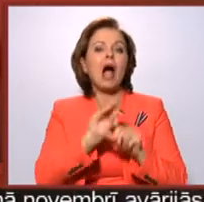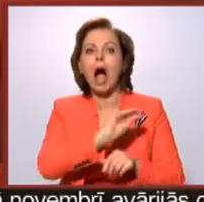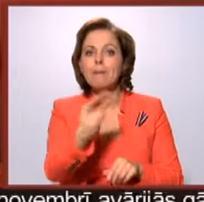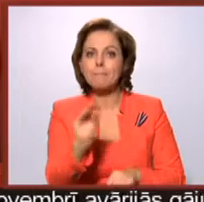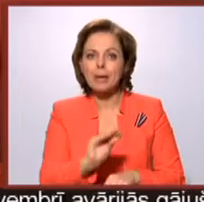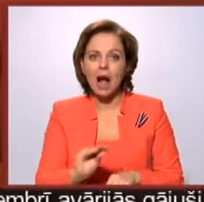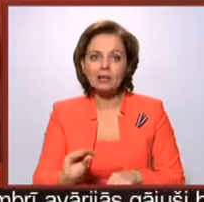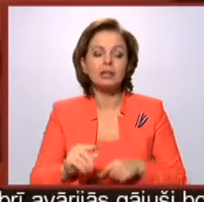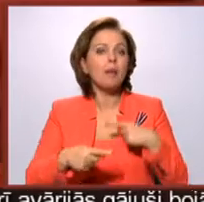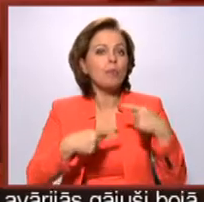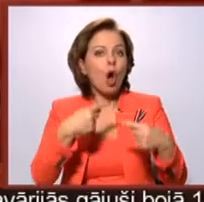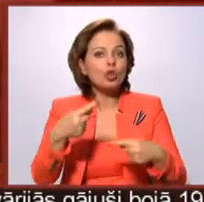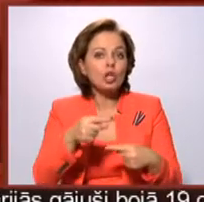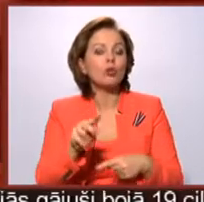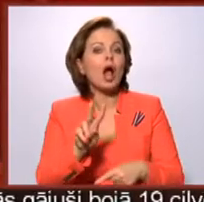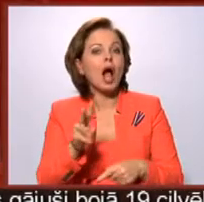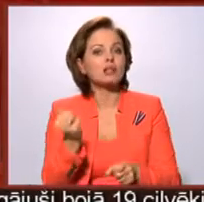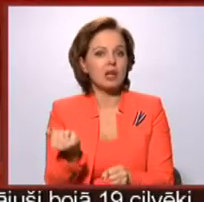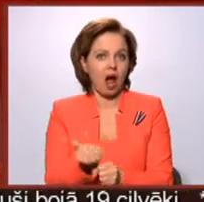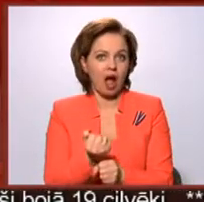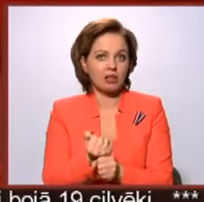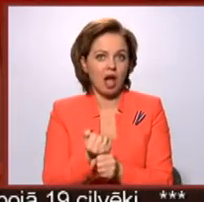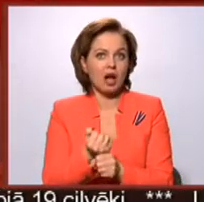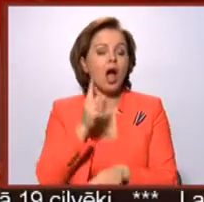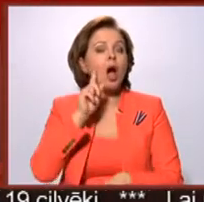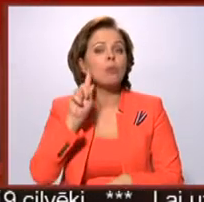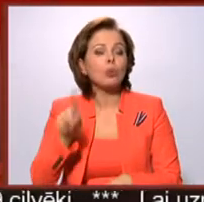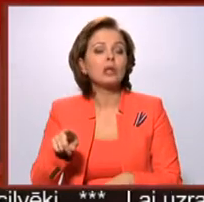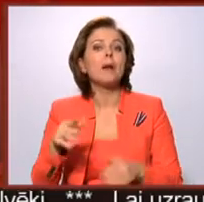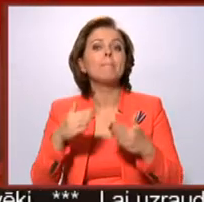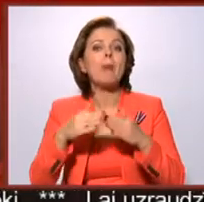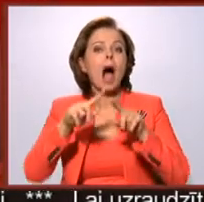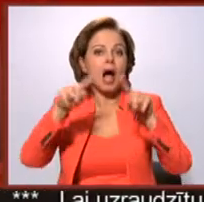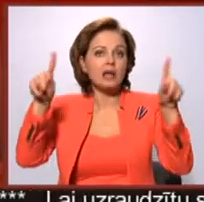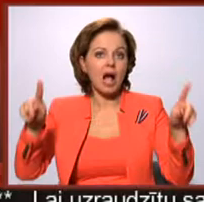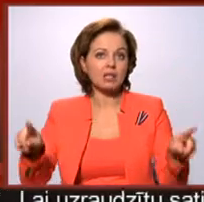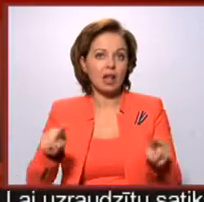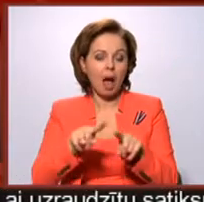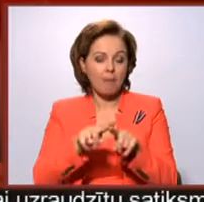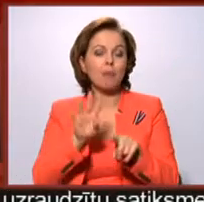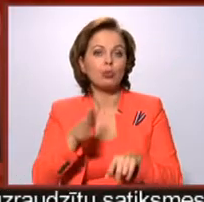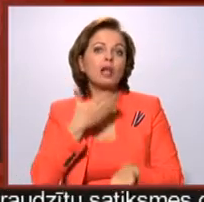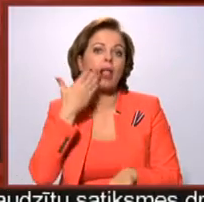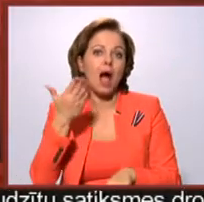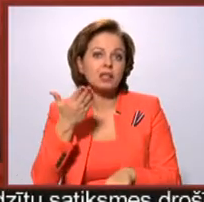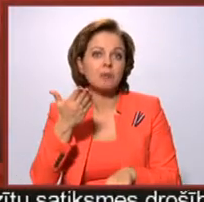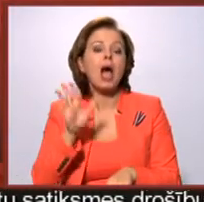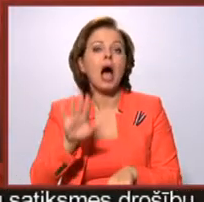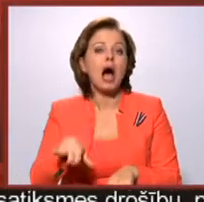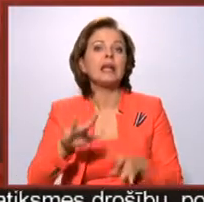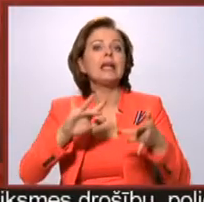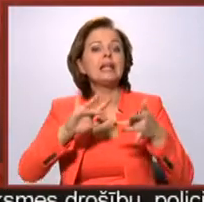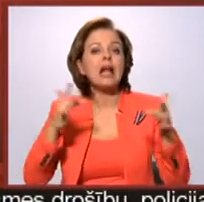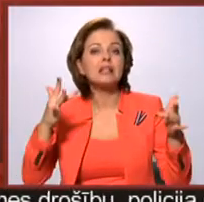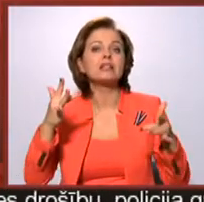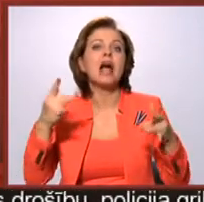tā procedūra, kas būs jādara. Un, protams, arī mājas lapā tā informācija būs pieejama, un es domāju, arī mediji būs ļoti